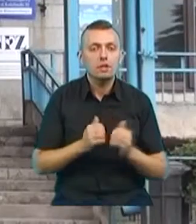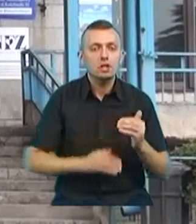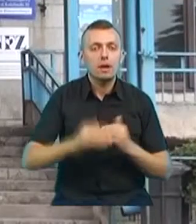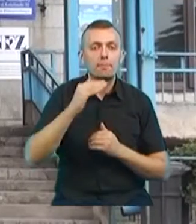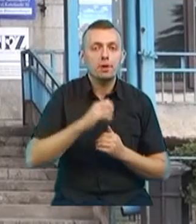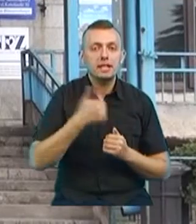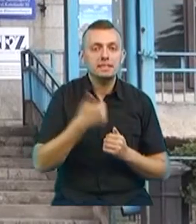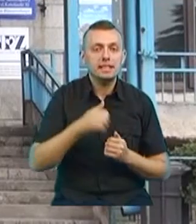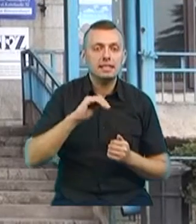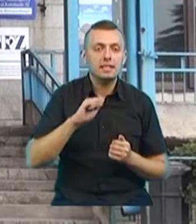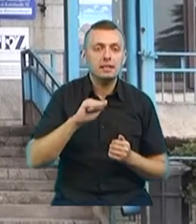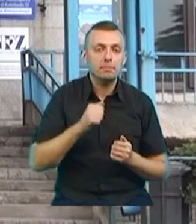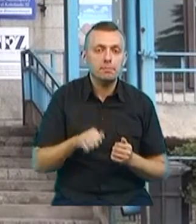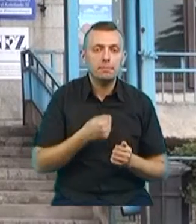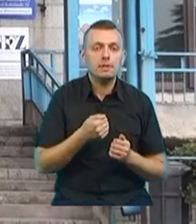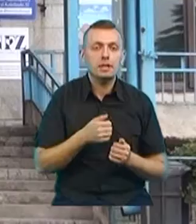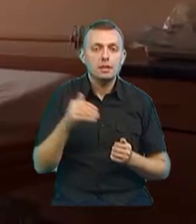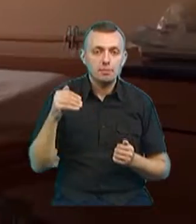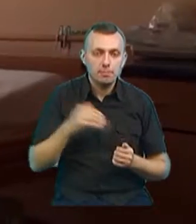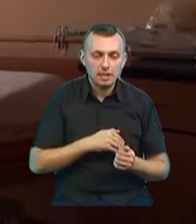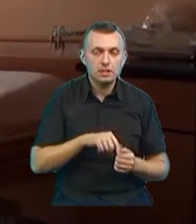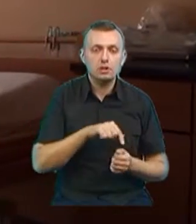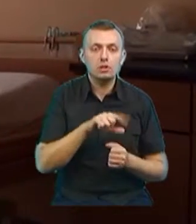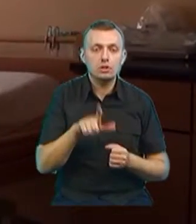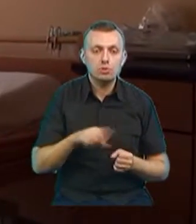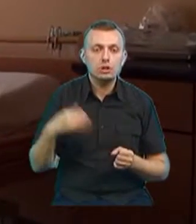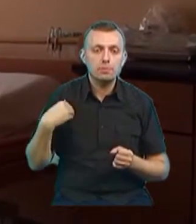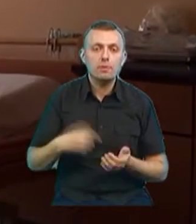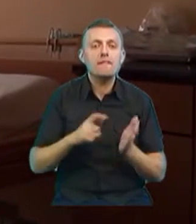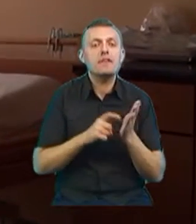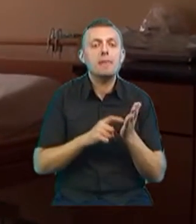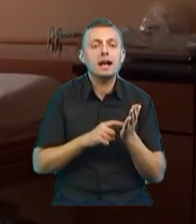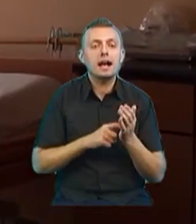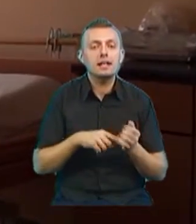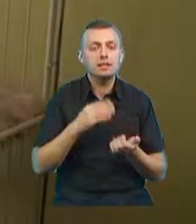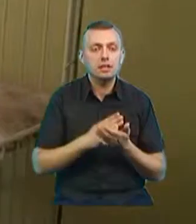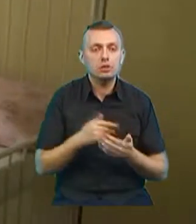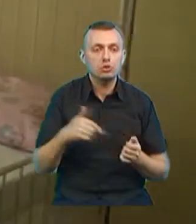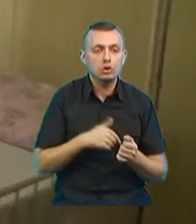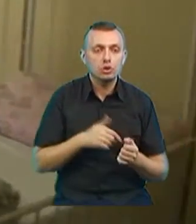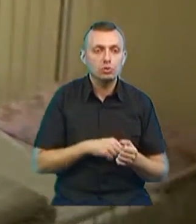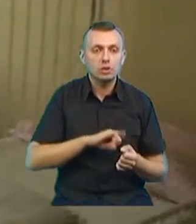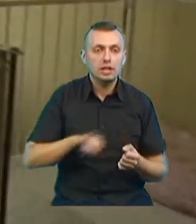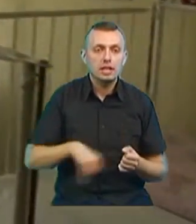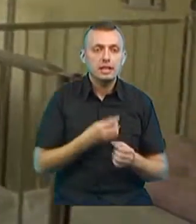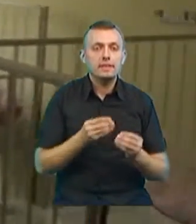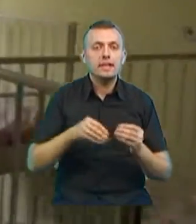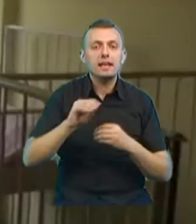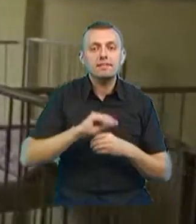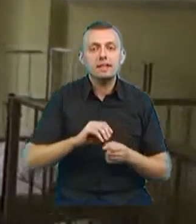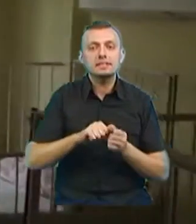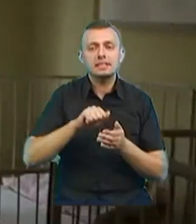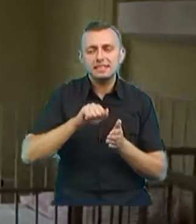ponad 1 000 000 zł. Obecnie zadłużenie szpitala to 10 milionów złotych. Jeśli chodzi o oddziały szpitala, to najwięcej strat generuje m.in.